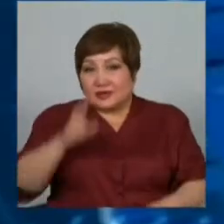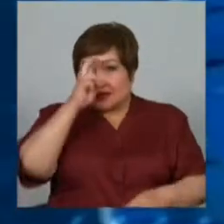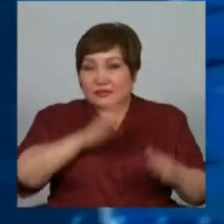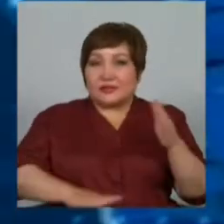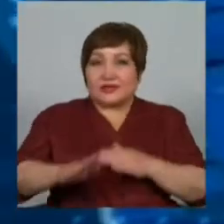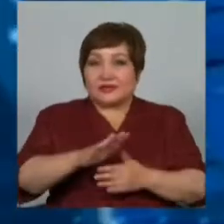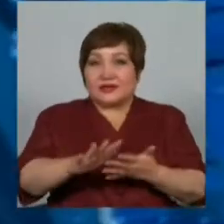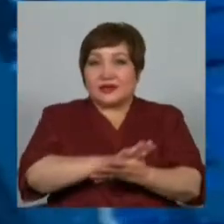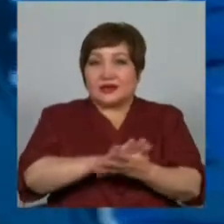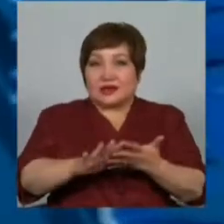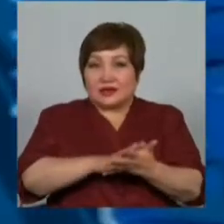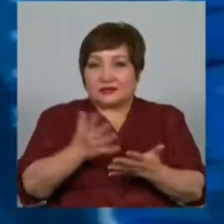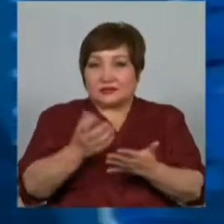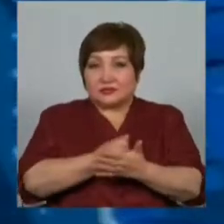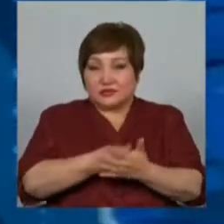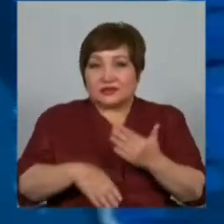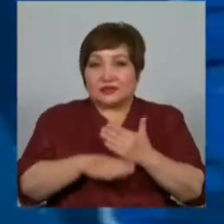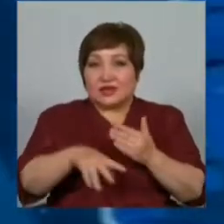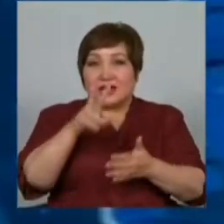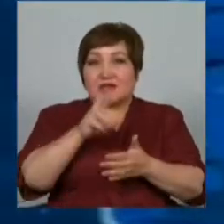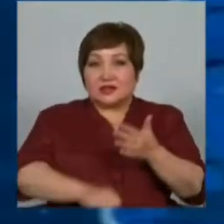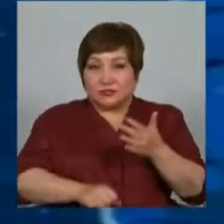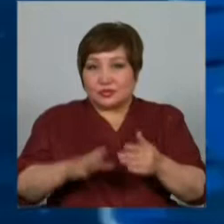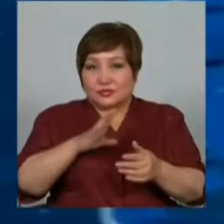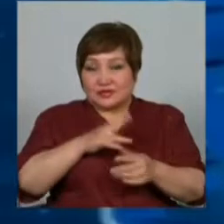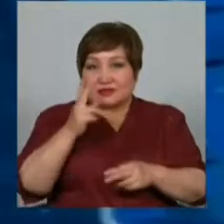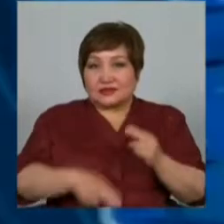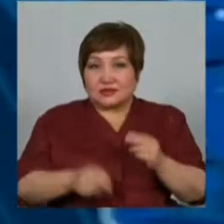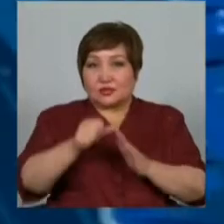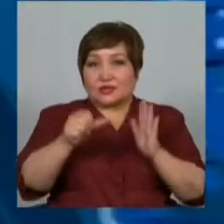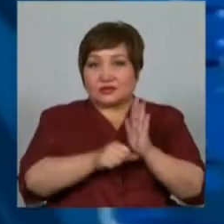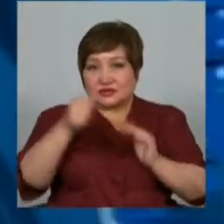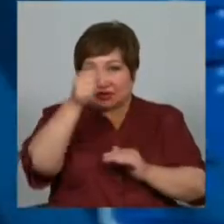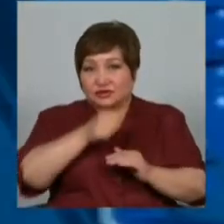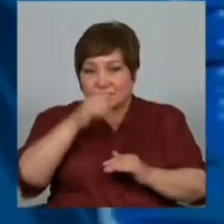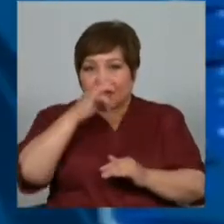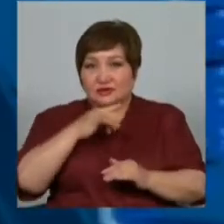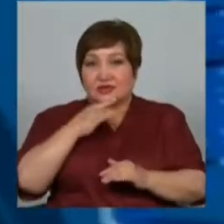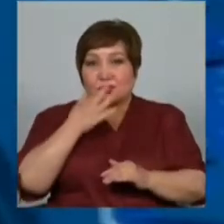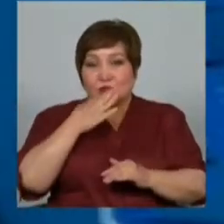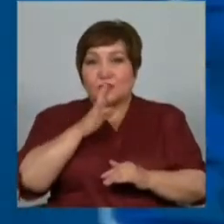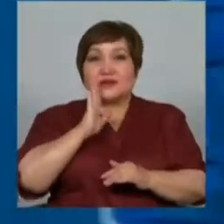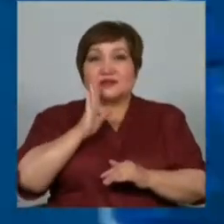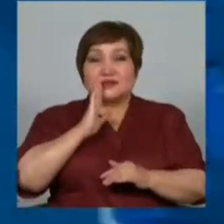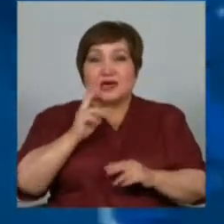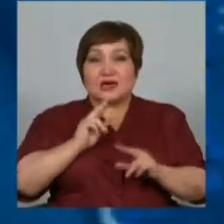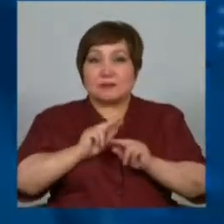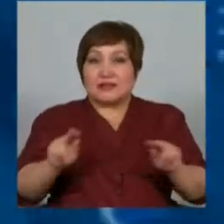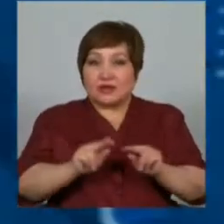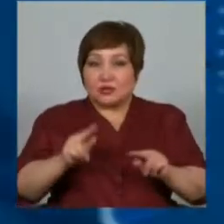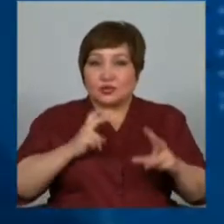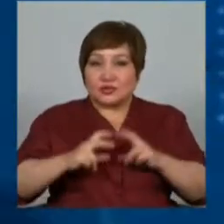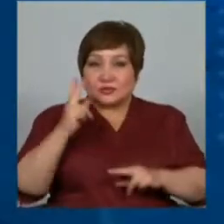Мемлекеттік гранттың ақыры айыппұл арқалаумен аяқталды. 2016 жылы Қазақ ұлттық қыздар педагогикалық университетін бітірген